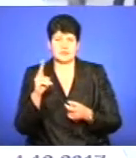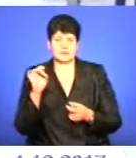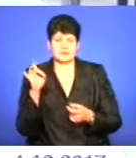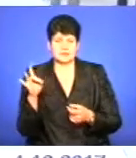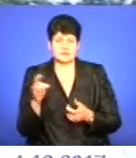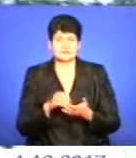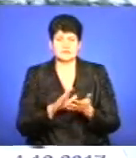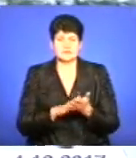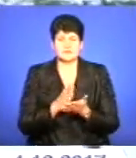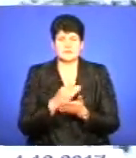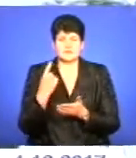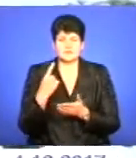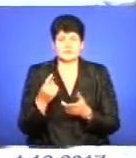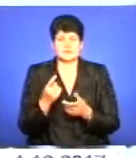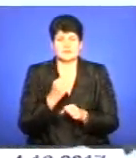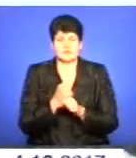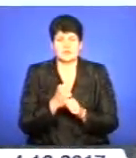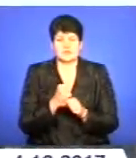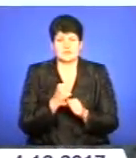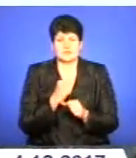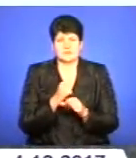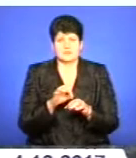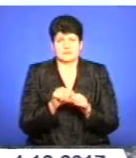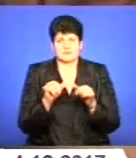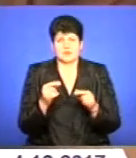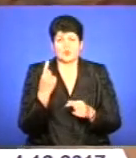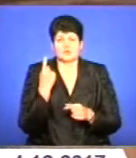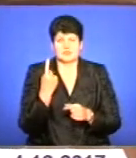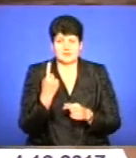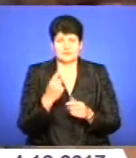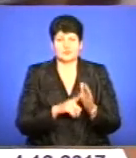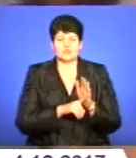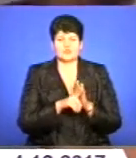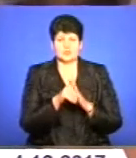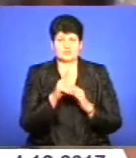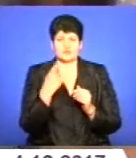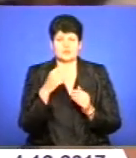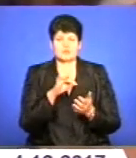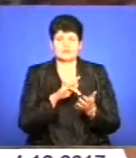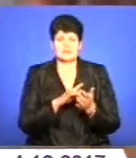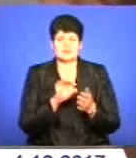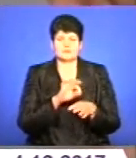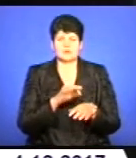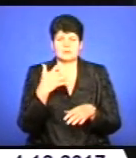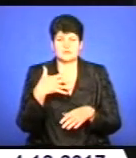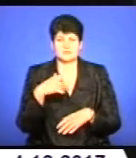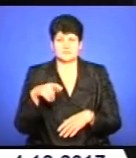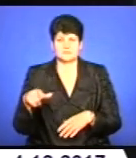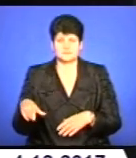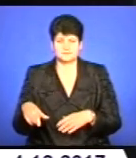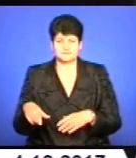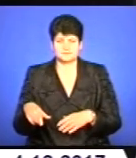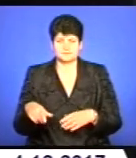в області, діючим залишився лише один – у Тернополі. Від початку епідемії в обласному центрі захворіло майже 50 осіб.